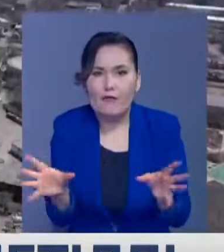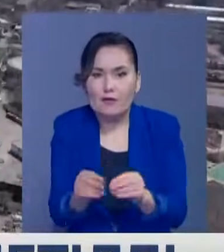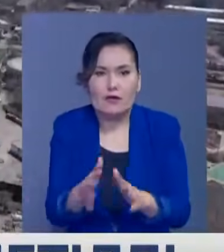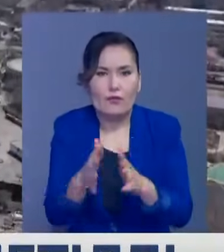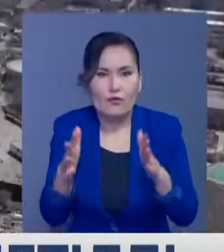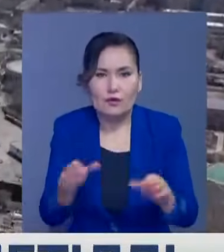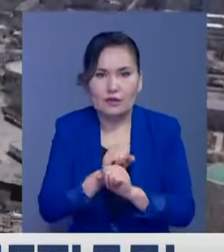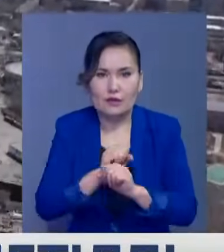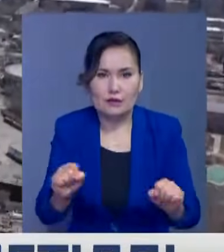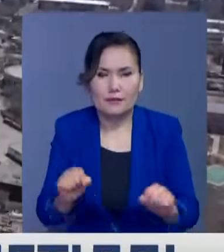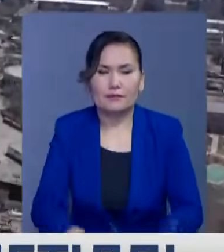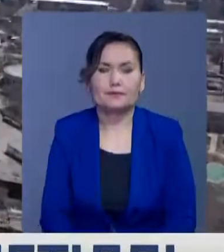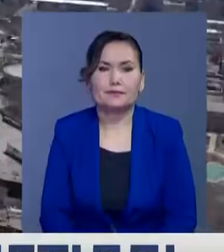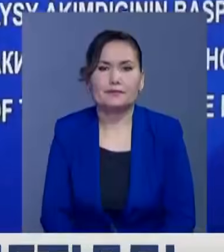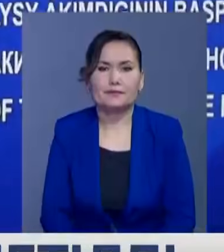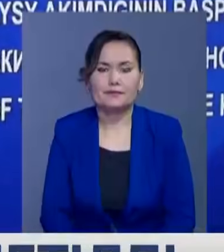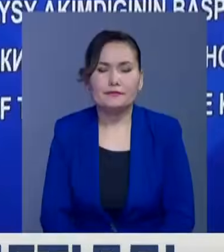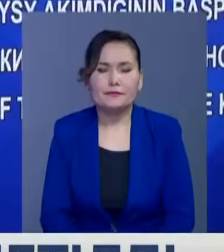керек.